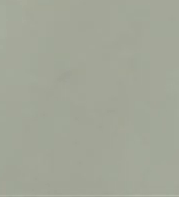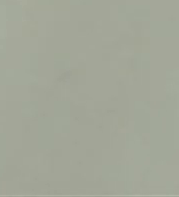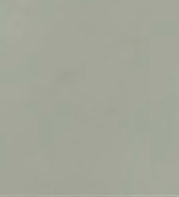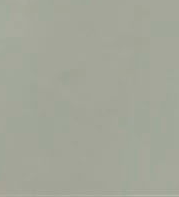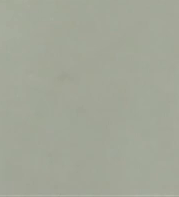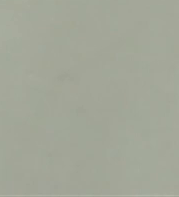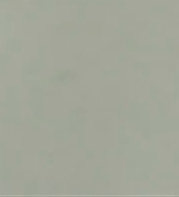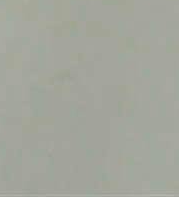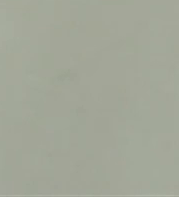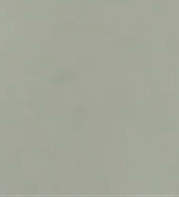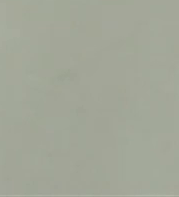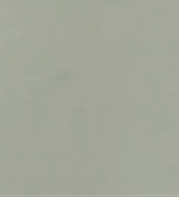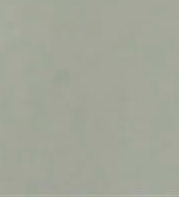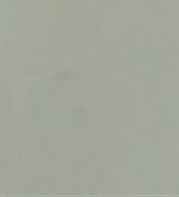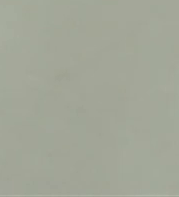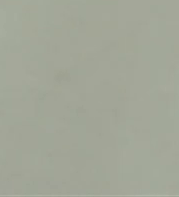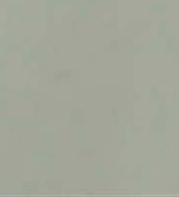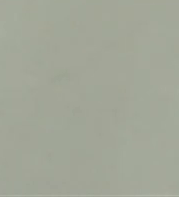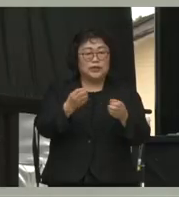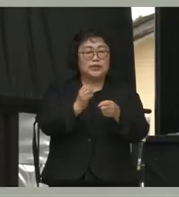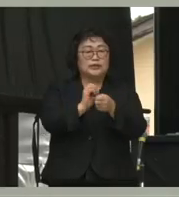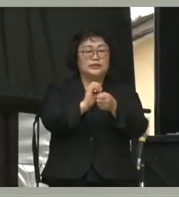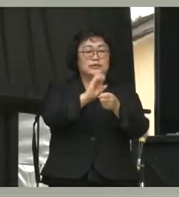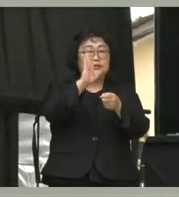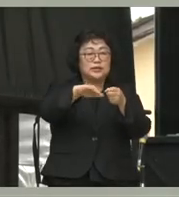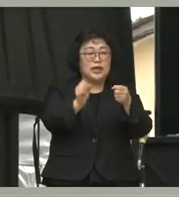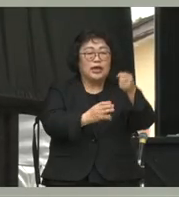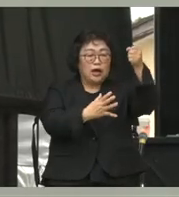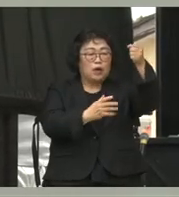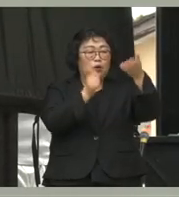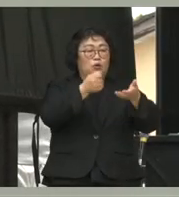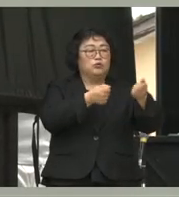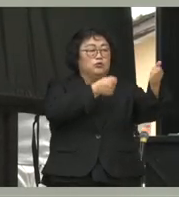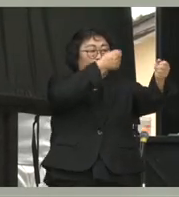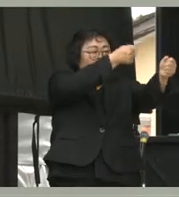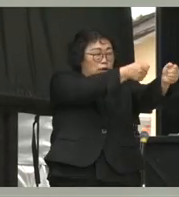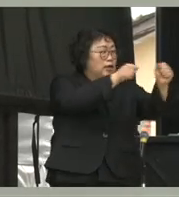それではこれより聖火を納火いたします。